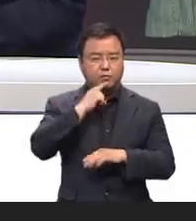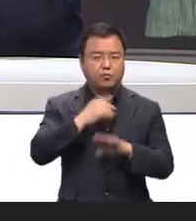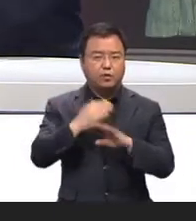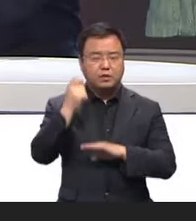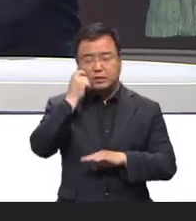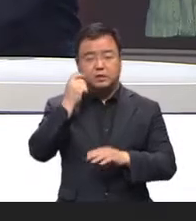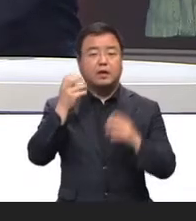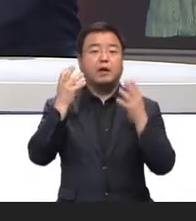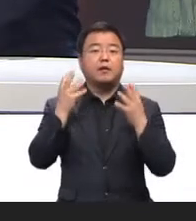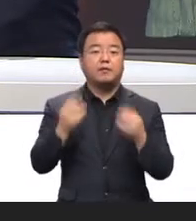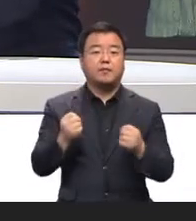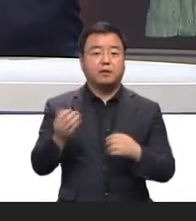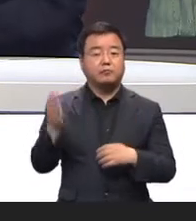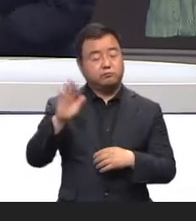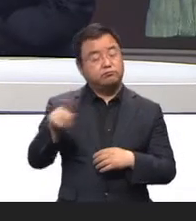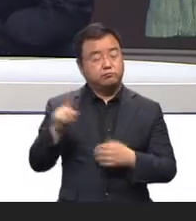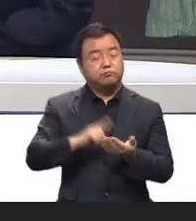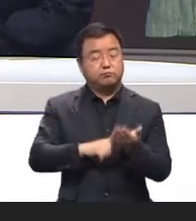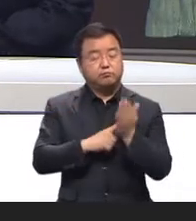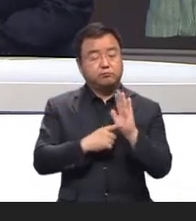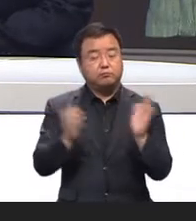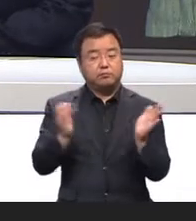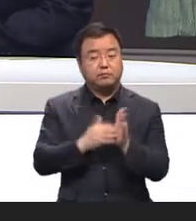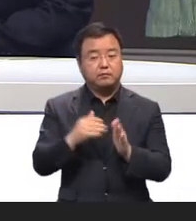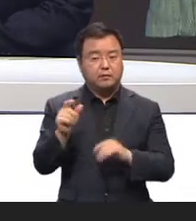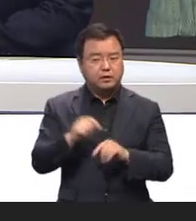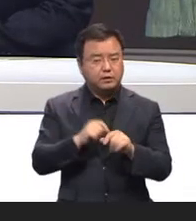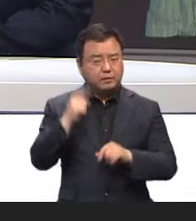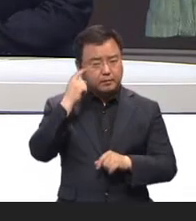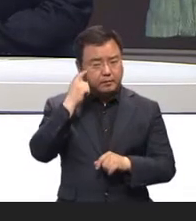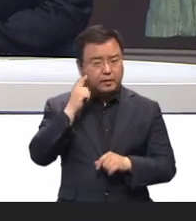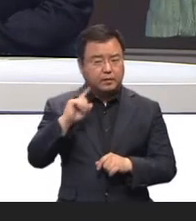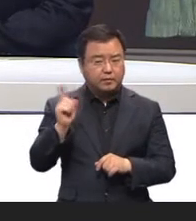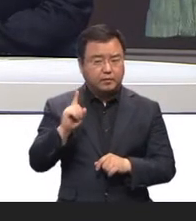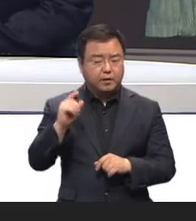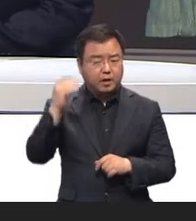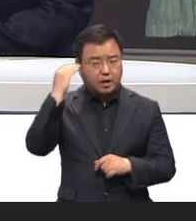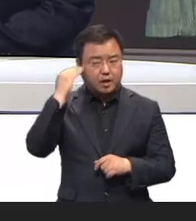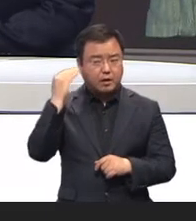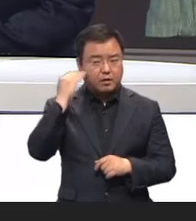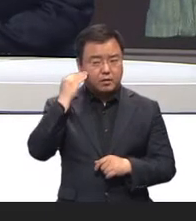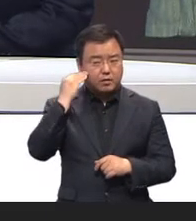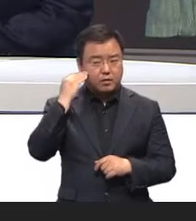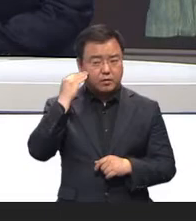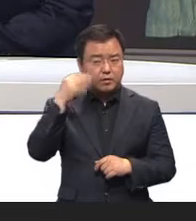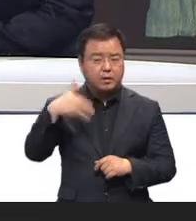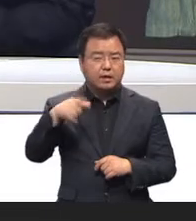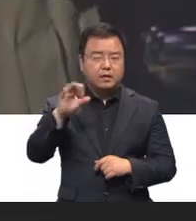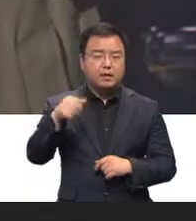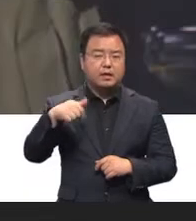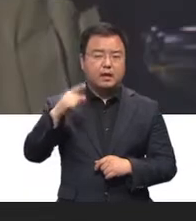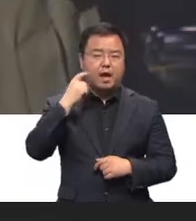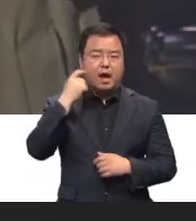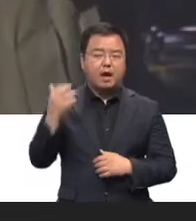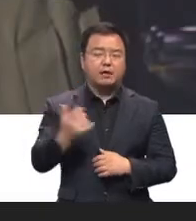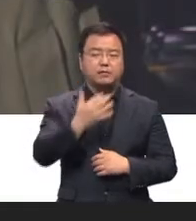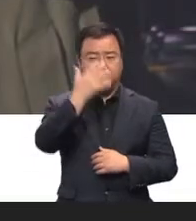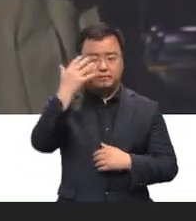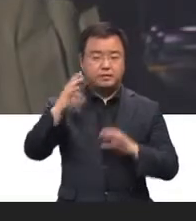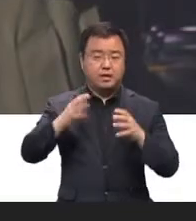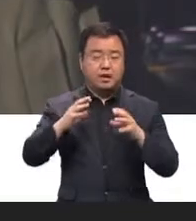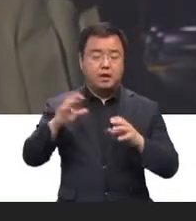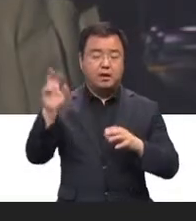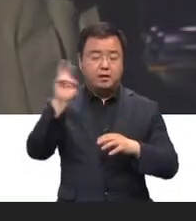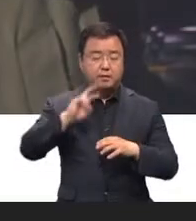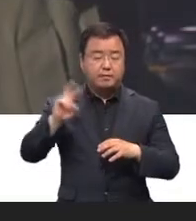하고 있는데 매 j 에게 나왔고 또 특기할 만한 것이 대한민국 참가인 아름다운 강사 이것도 이선희 씨가 불렀고